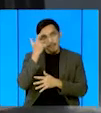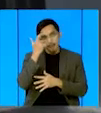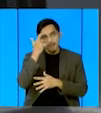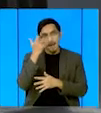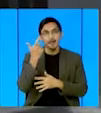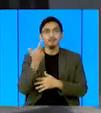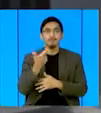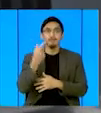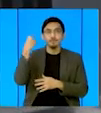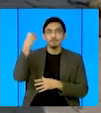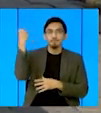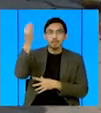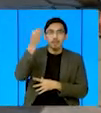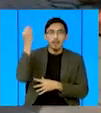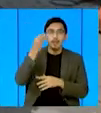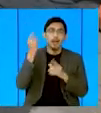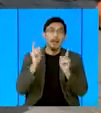wisata religi di dalamnya.